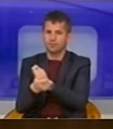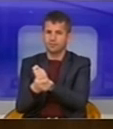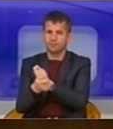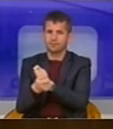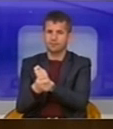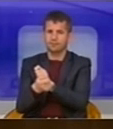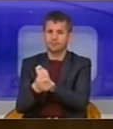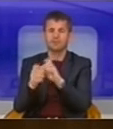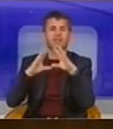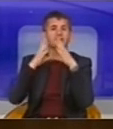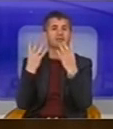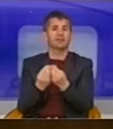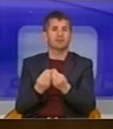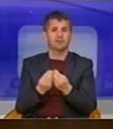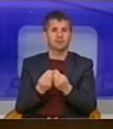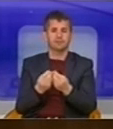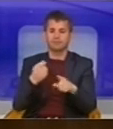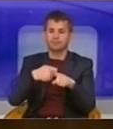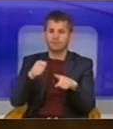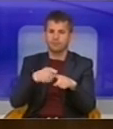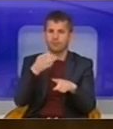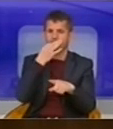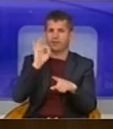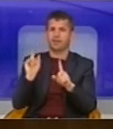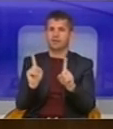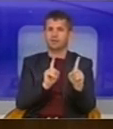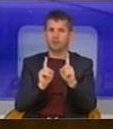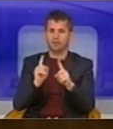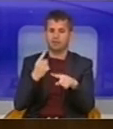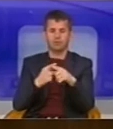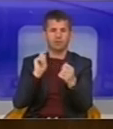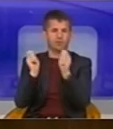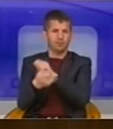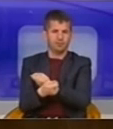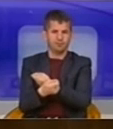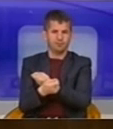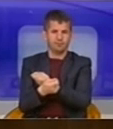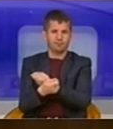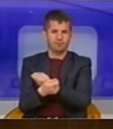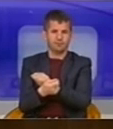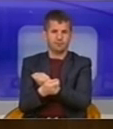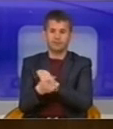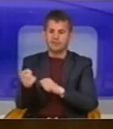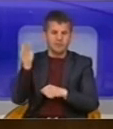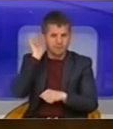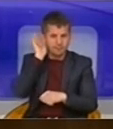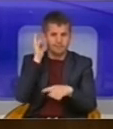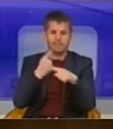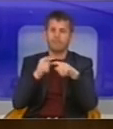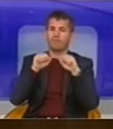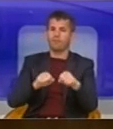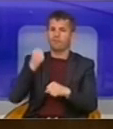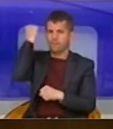gjitha dikasteret, me përmirësimin e gjendjes dhe reformat ekonomike që kanë ndërmarrë edhe ministri dhe qeveria